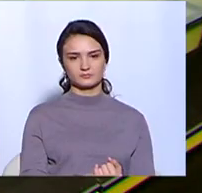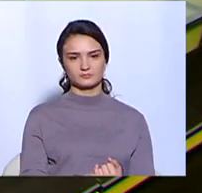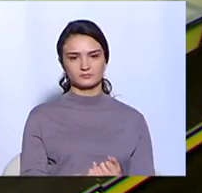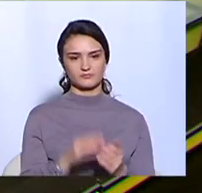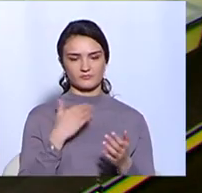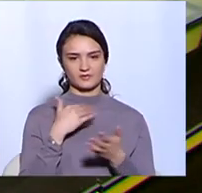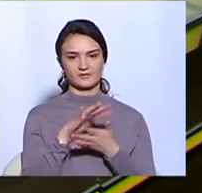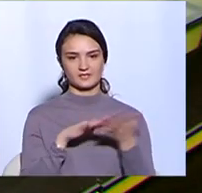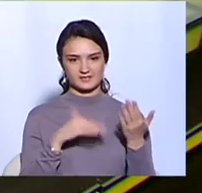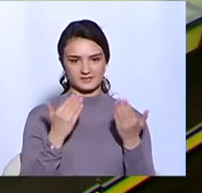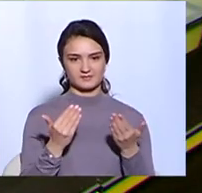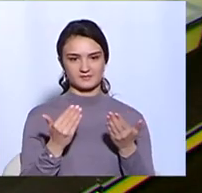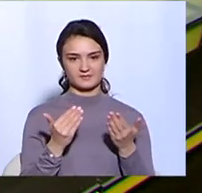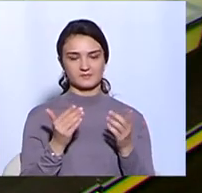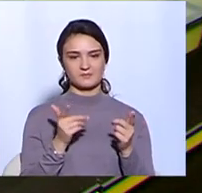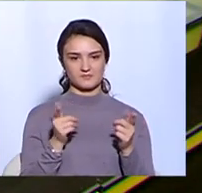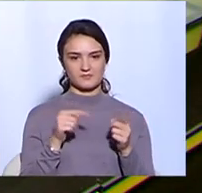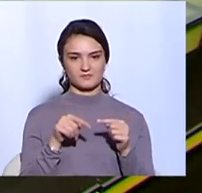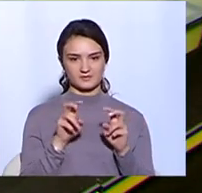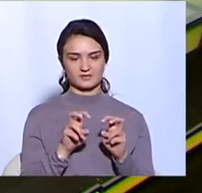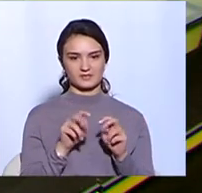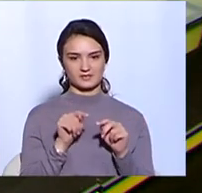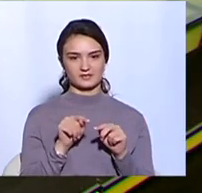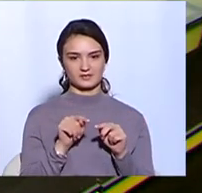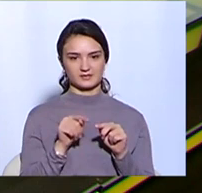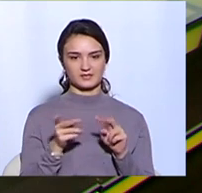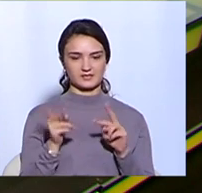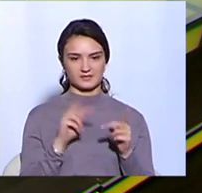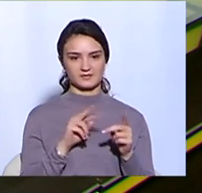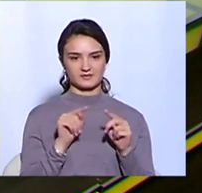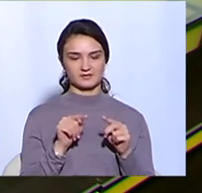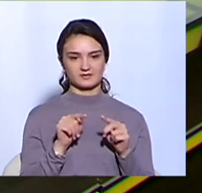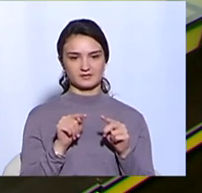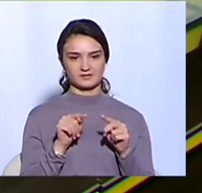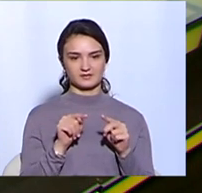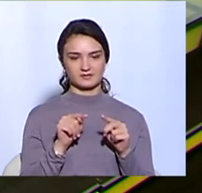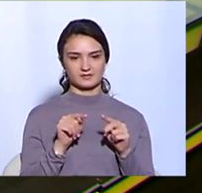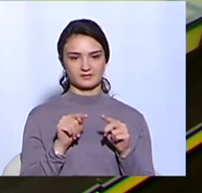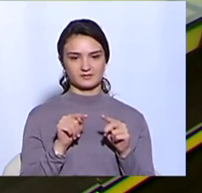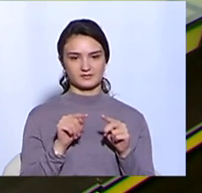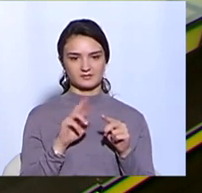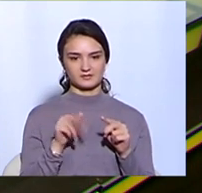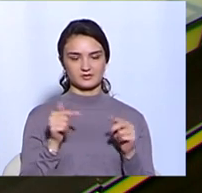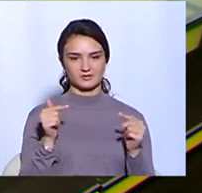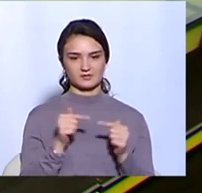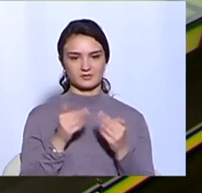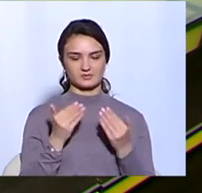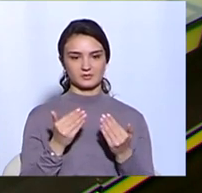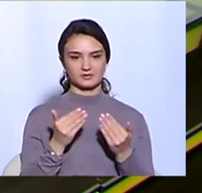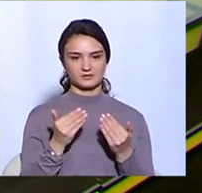ჩვენ ვაგრძელებთ, მოვწესრიგდეთ ხო? გადავინაცვლოთ ინტერაქციის ზონაში. და